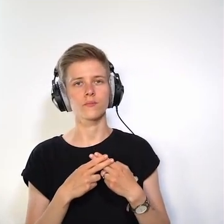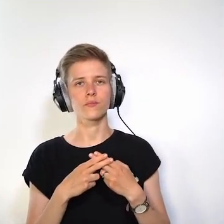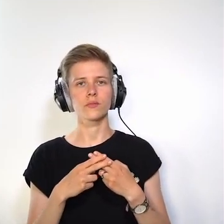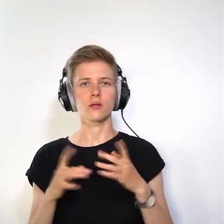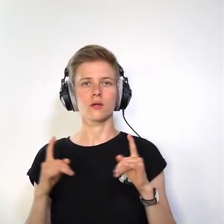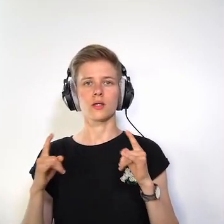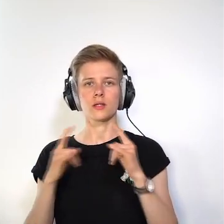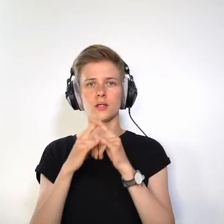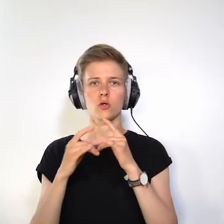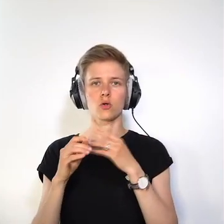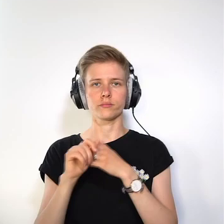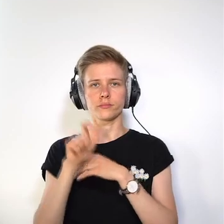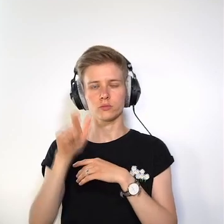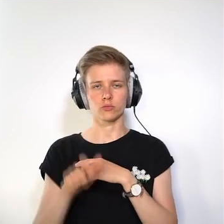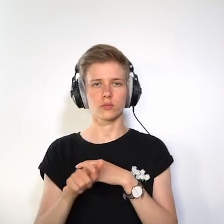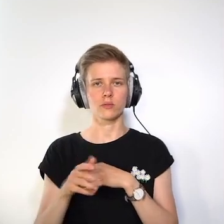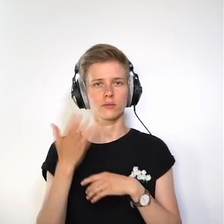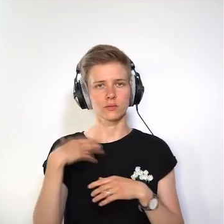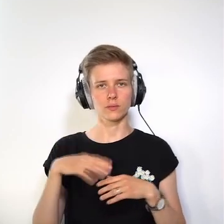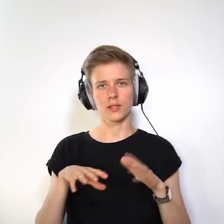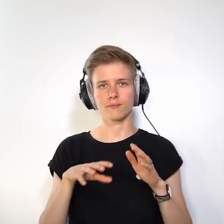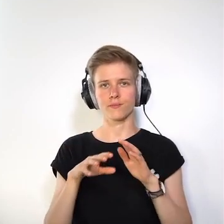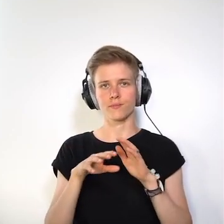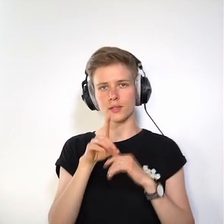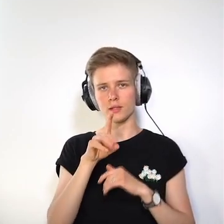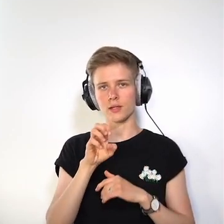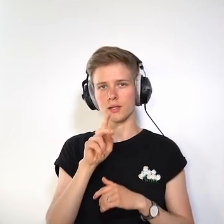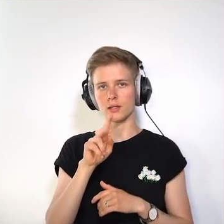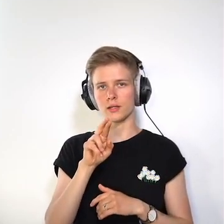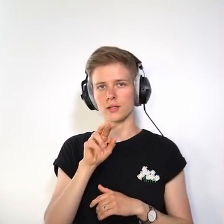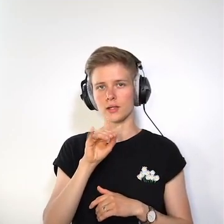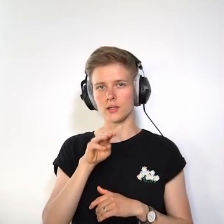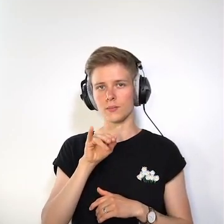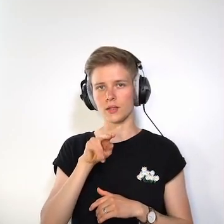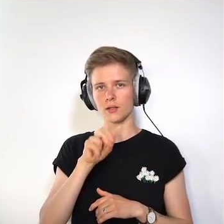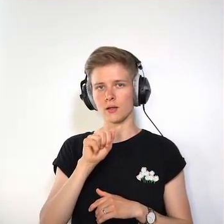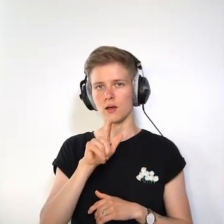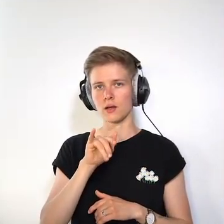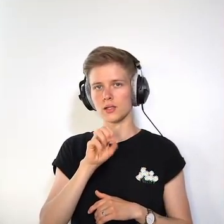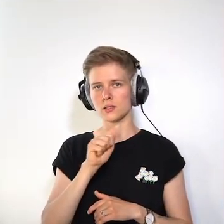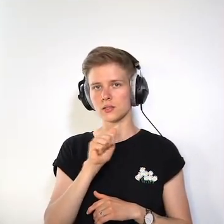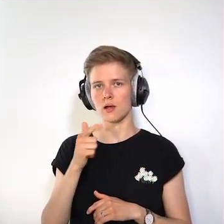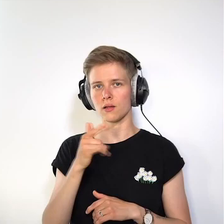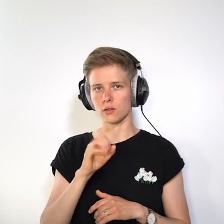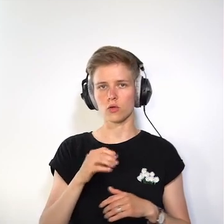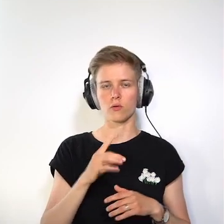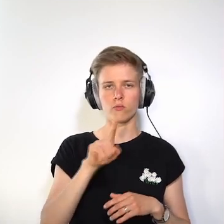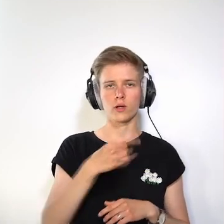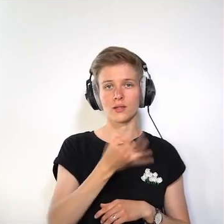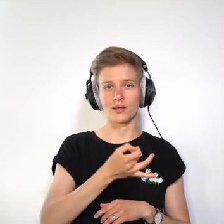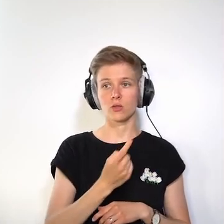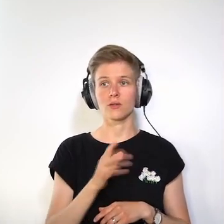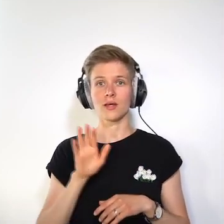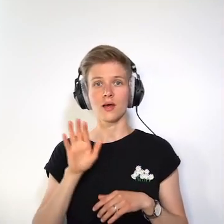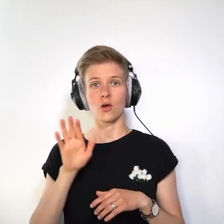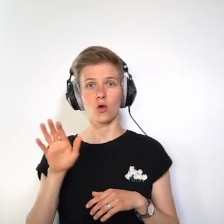työryhmässä, kun dekriminalisaatio tehtiin vuonna 1971. Ja hänen ansiotaan on muun muassa tämä kehotuskieltopykälä. Että kyllä hänellä